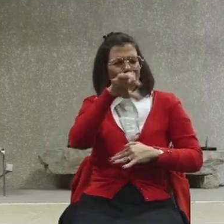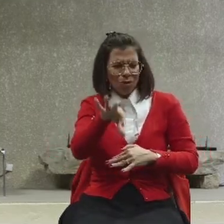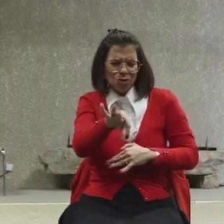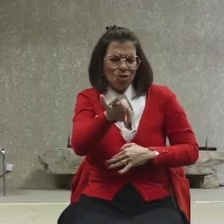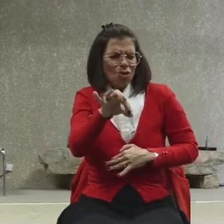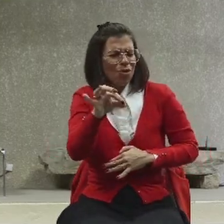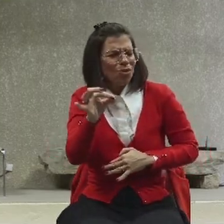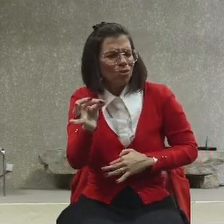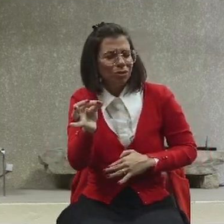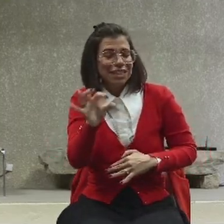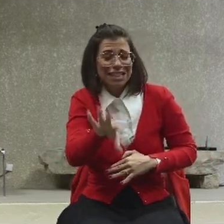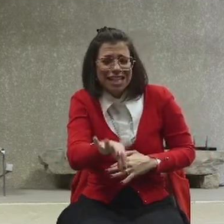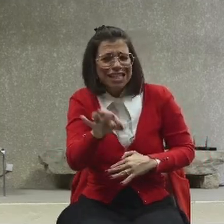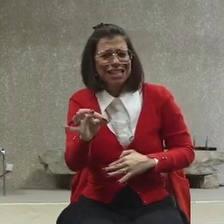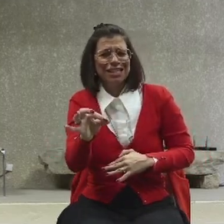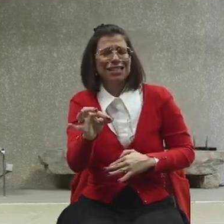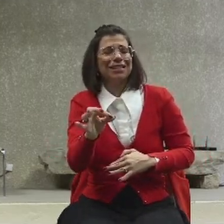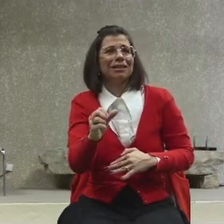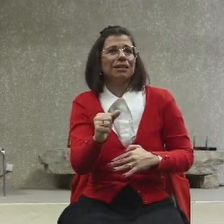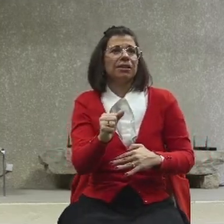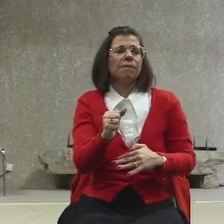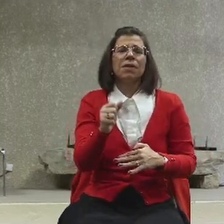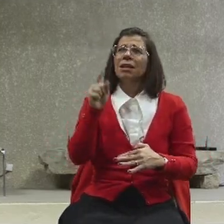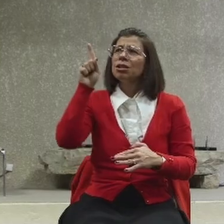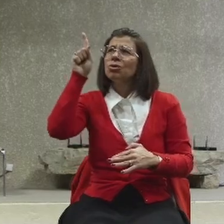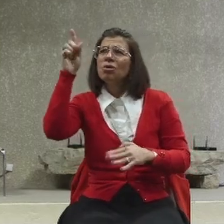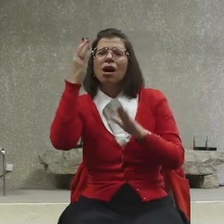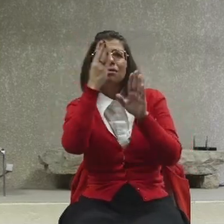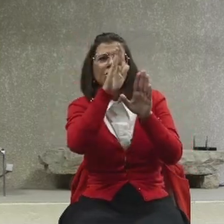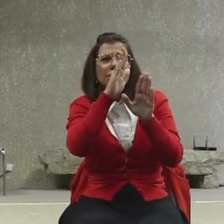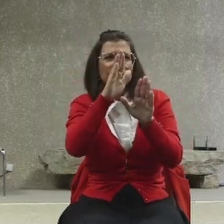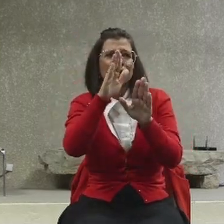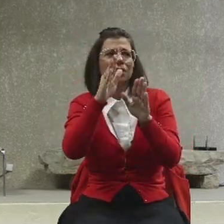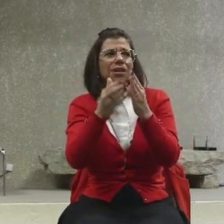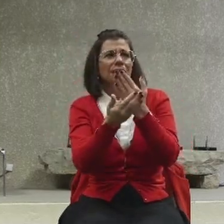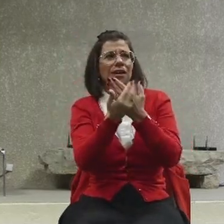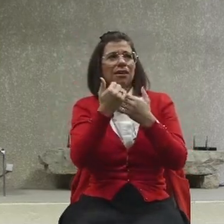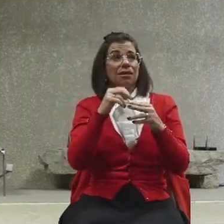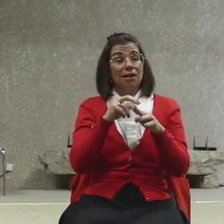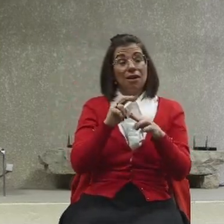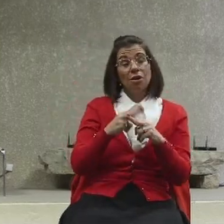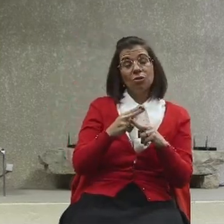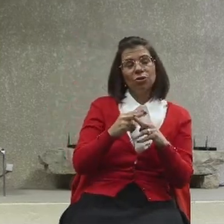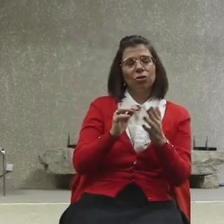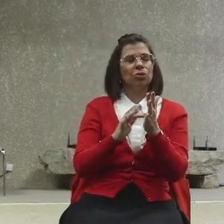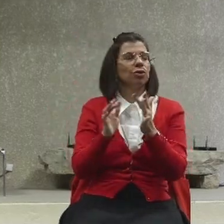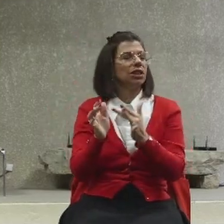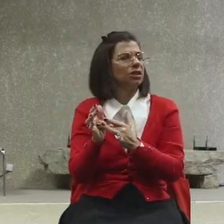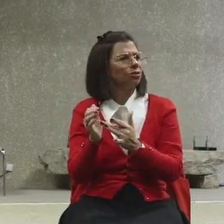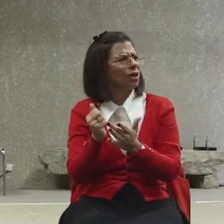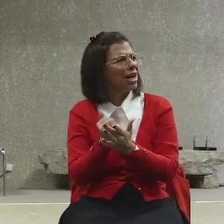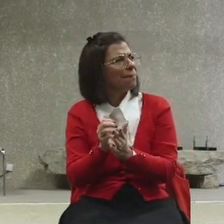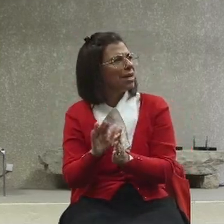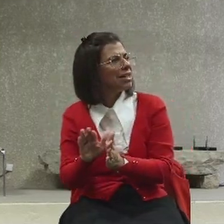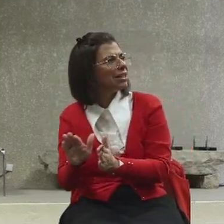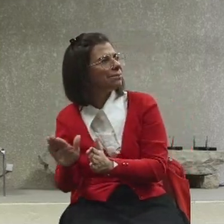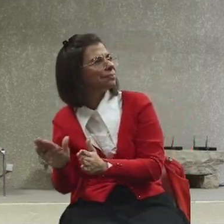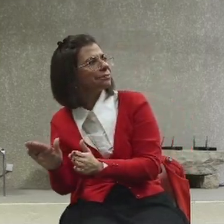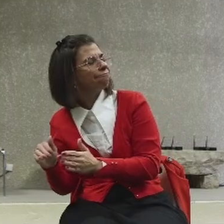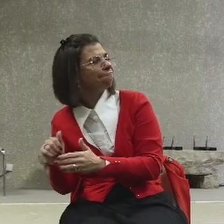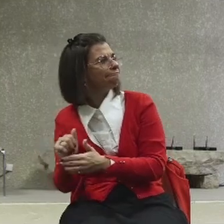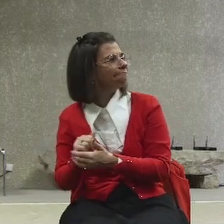de Dieu, de la touche de Dieu, de sa lumière, de son amour, de